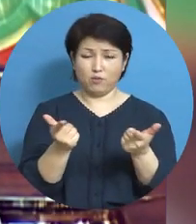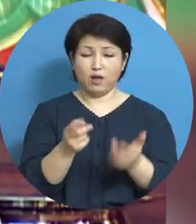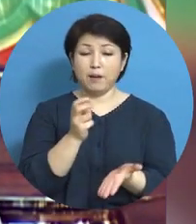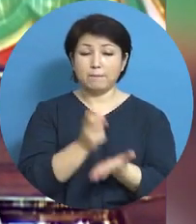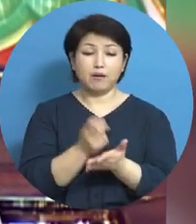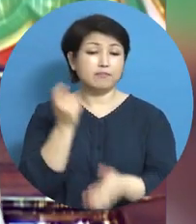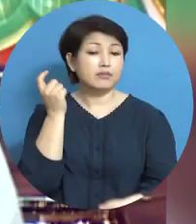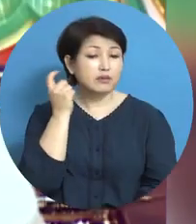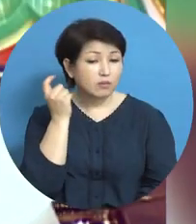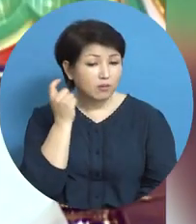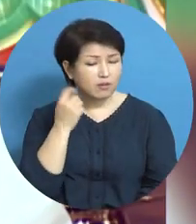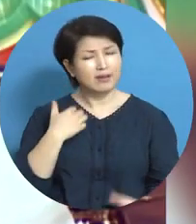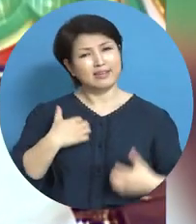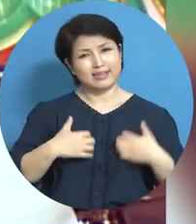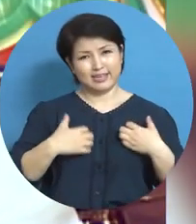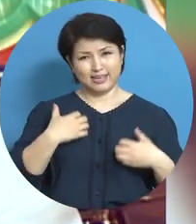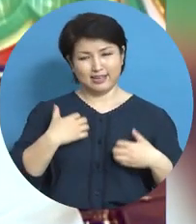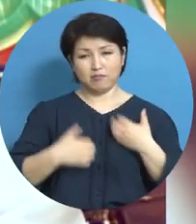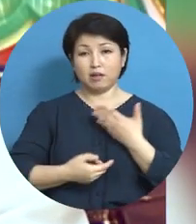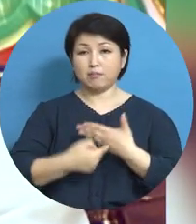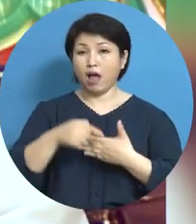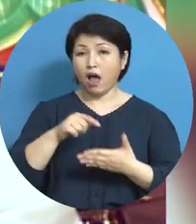마음. 그래서